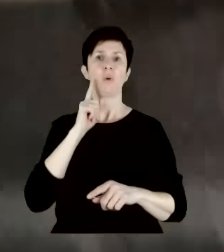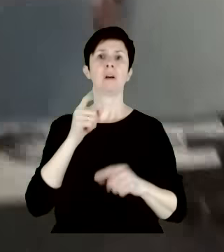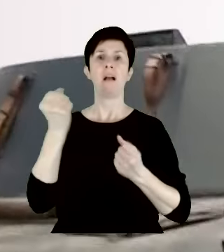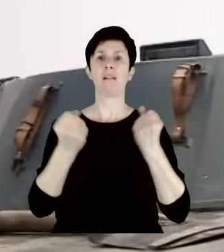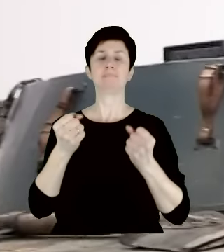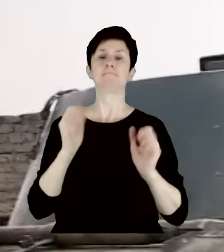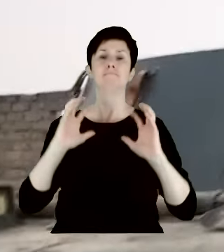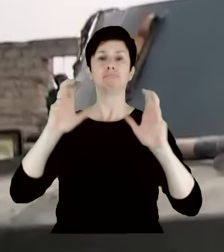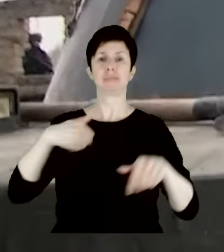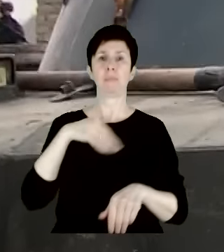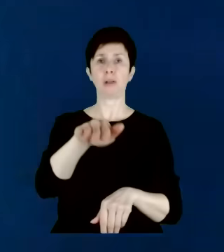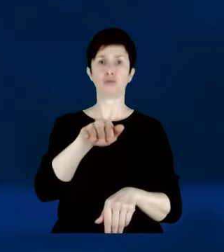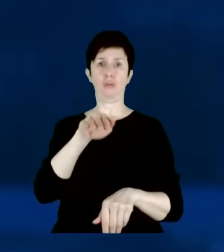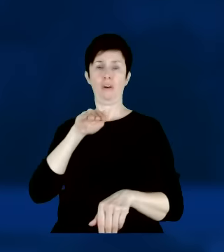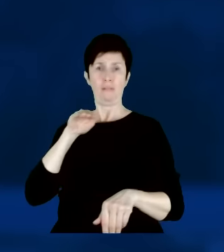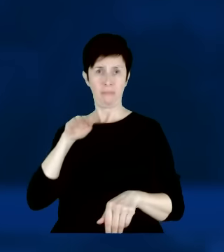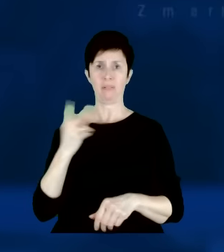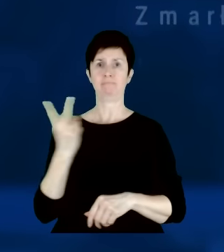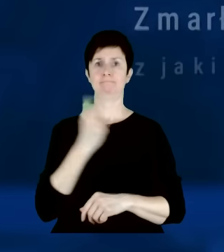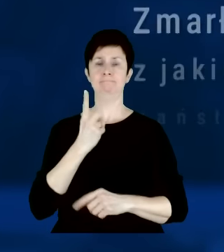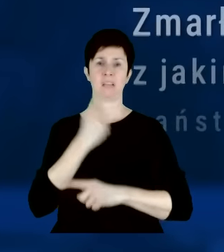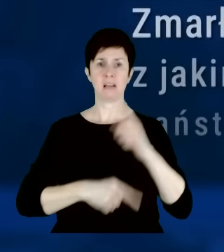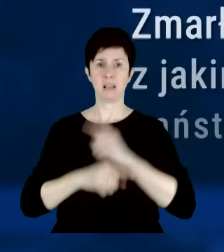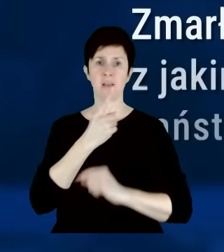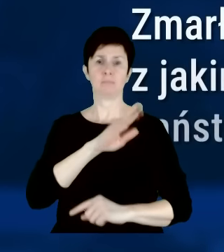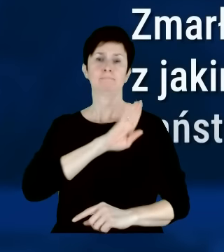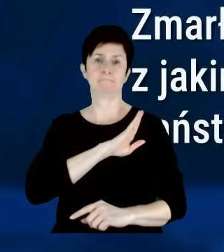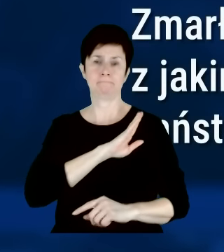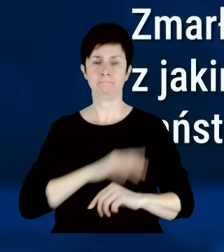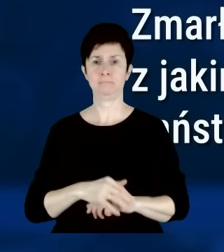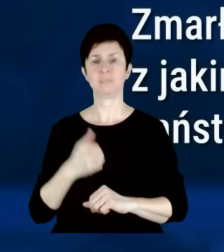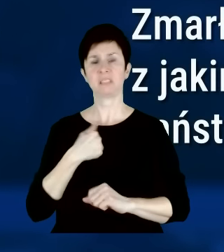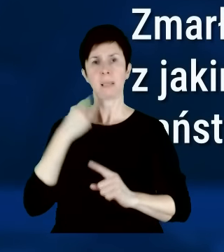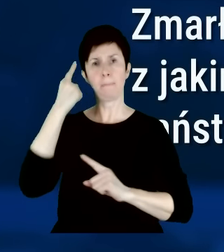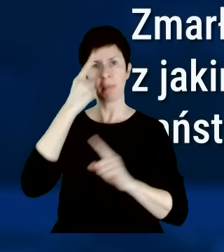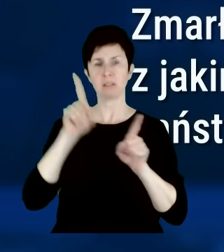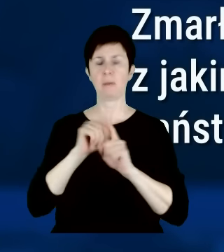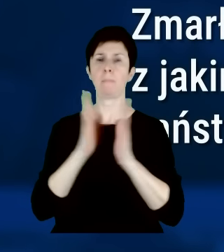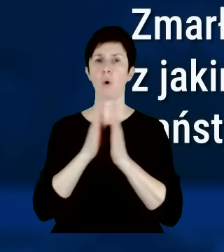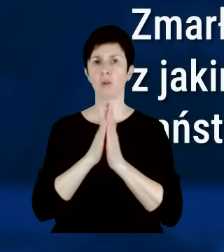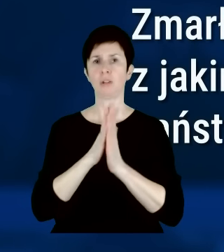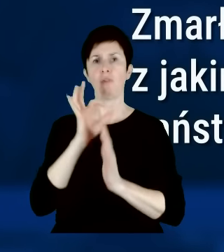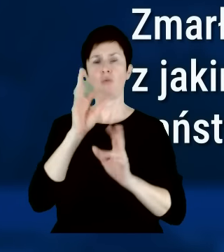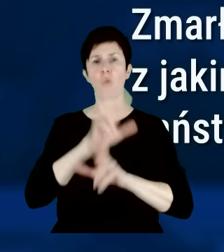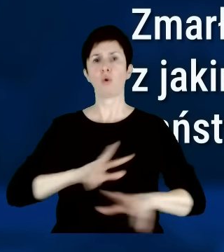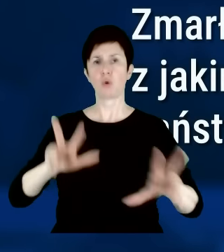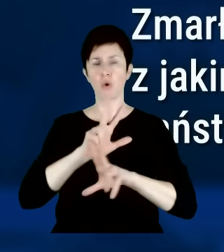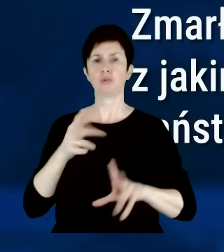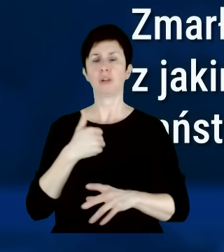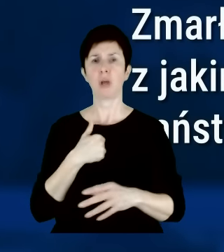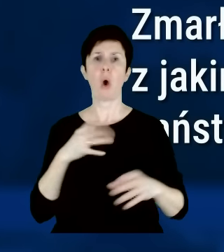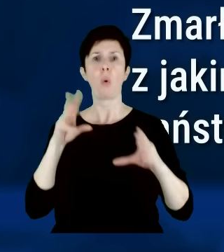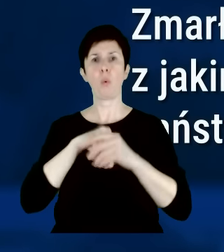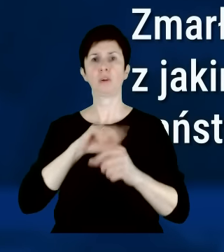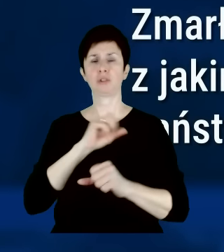poszkodowani to żołnierze 1. Warszawskiej Brygady Pancernej. Jestem myślami i modlitwą z ich rodzinami oraz bliskimi. Łączę się w żalu z najbliższymi